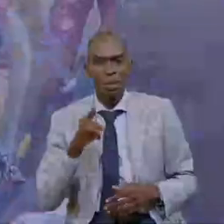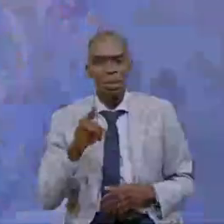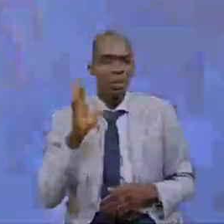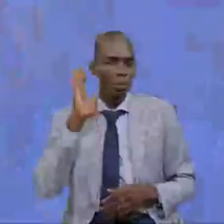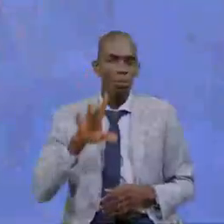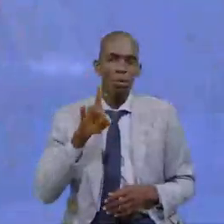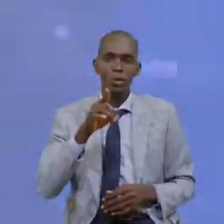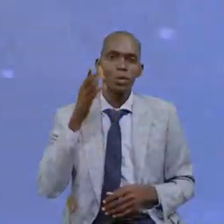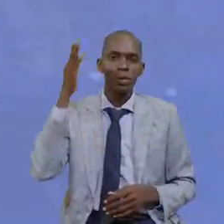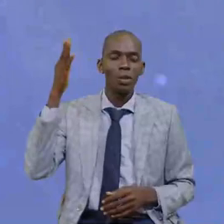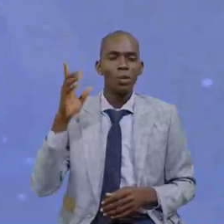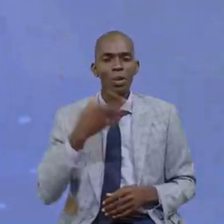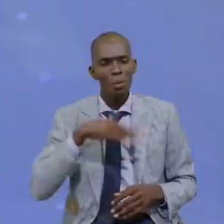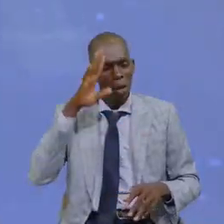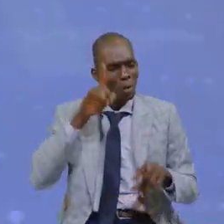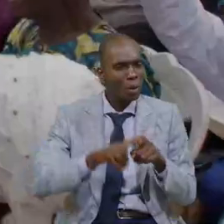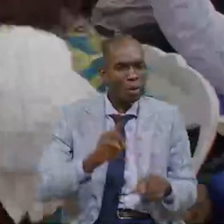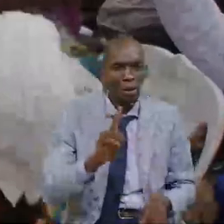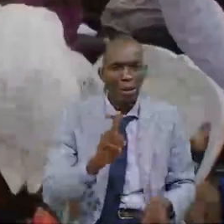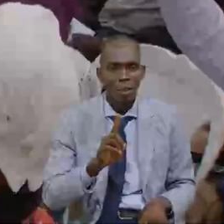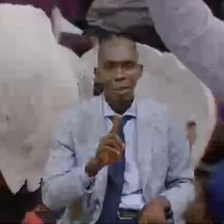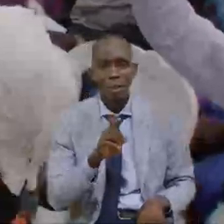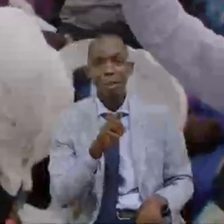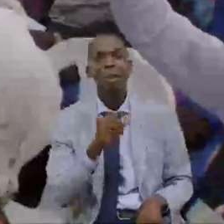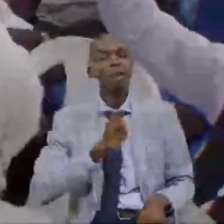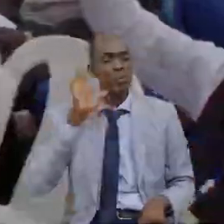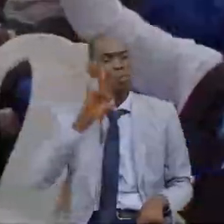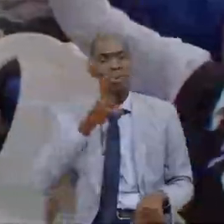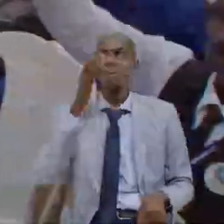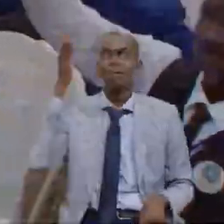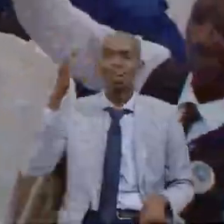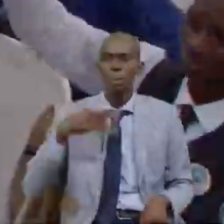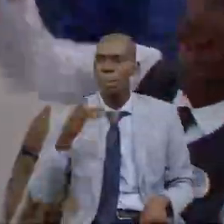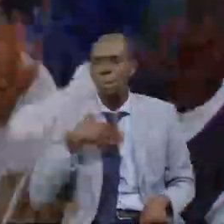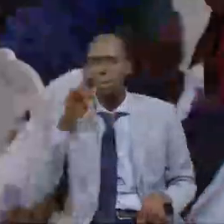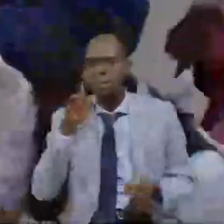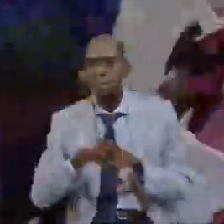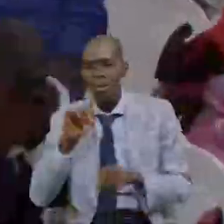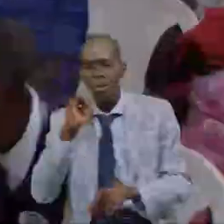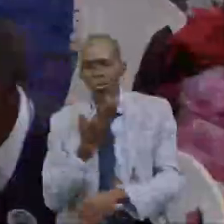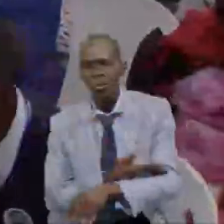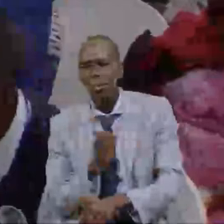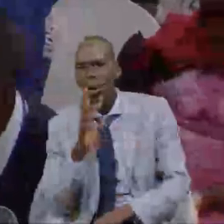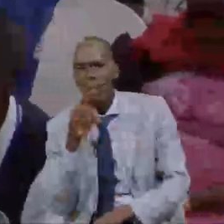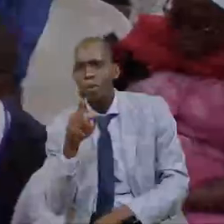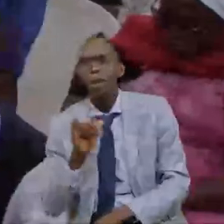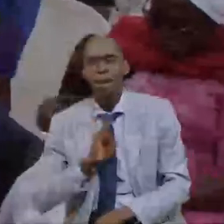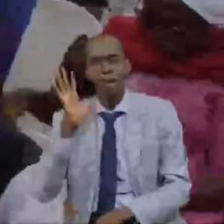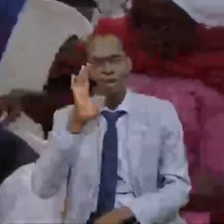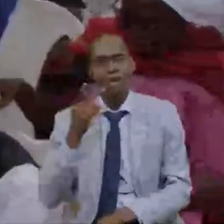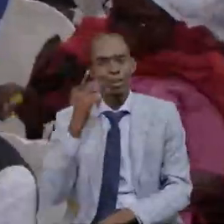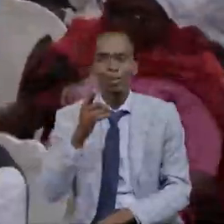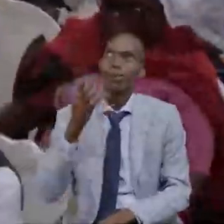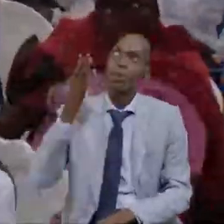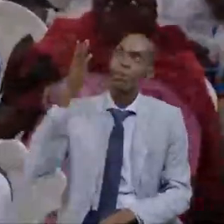Je te verrai là-bas. Où est mon frère là-bas? Je te verrai là-bas. Où est ma soeur là-bas? Ma fille là-bas? Je te verrai